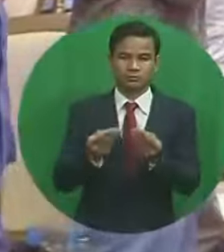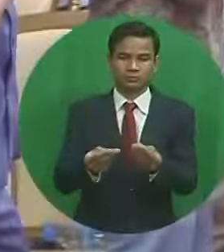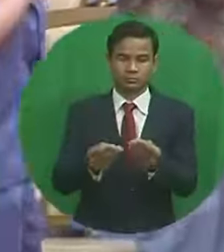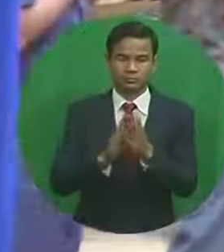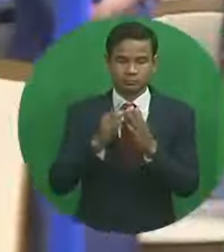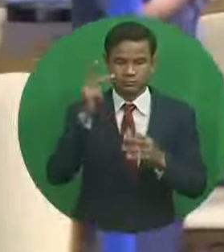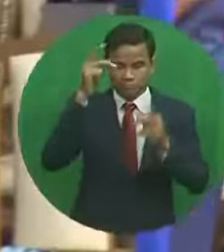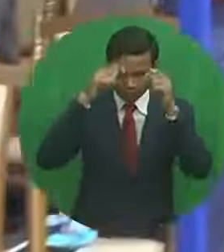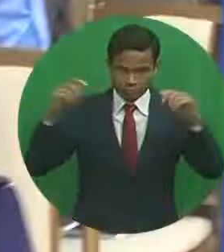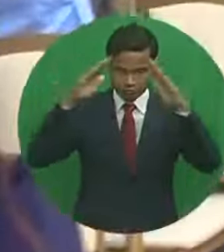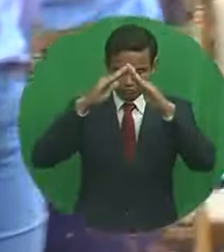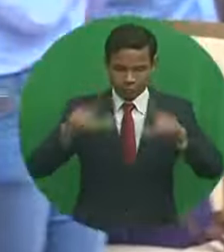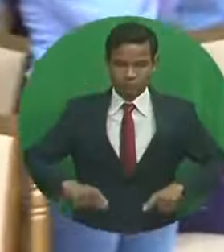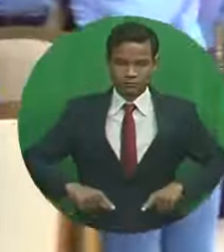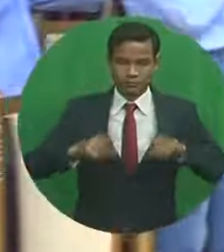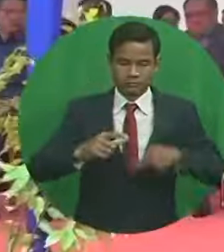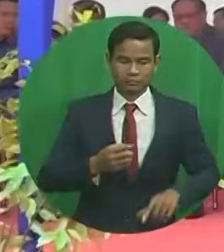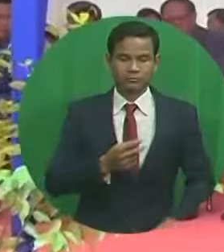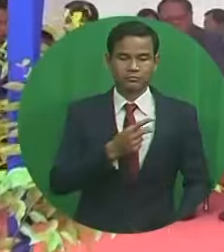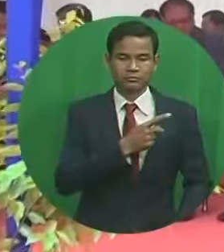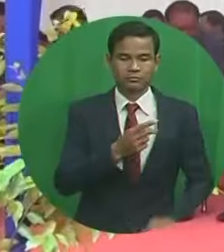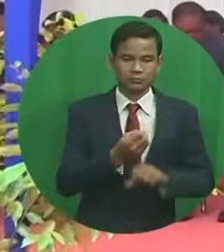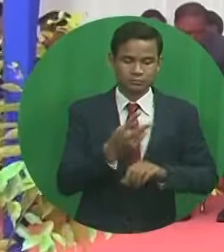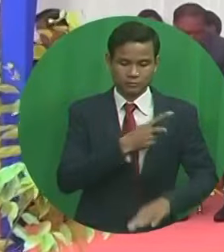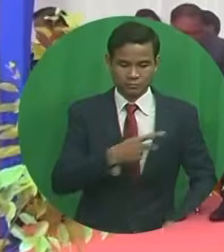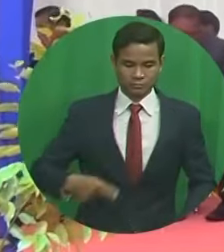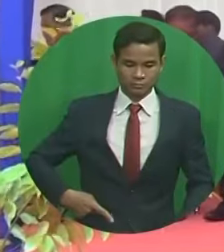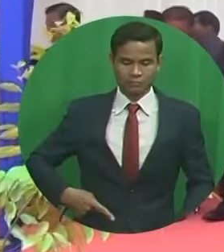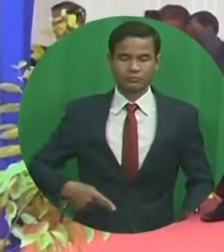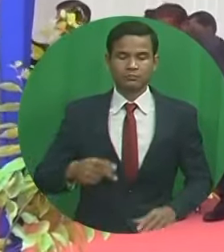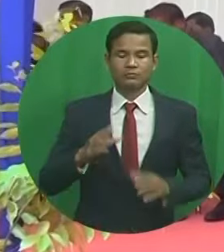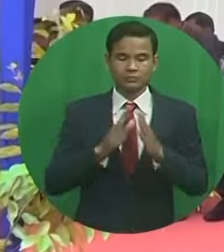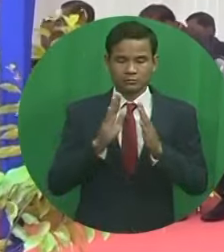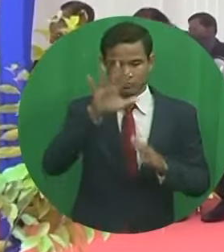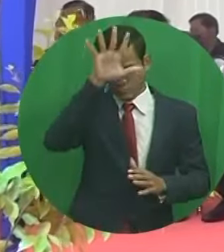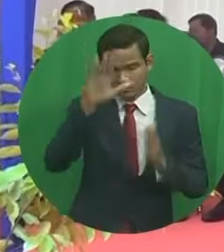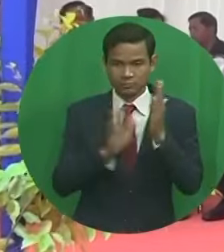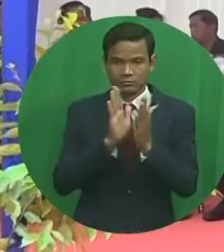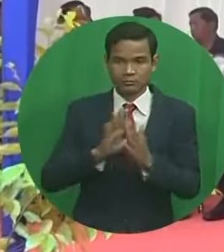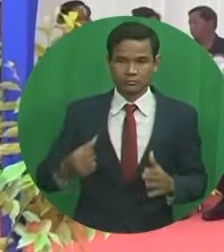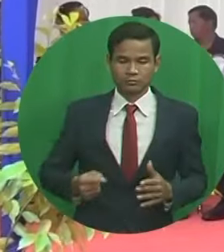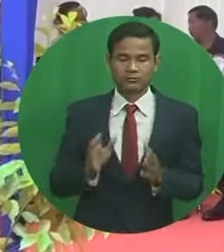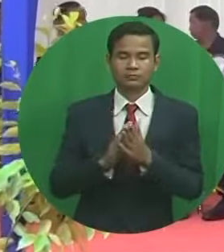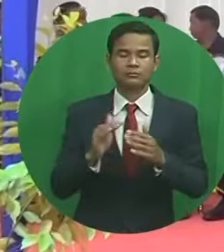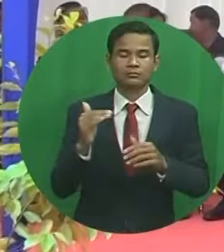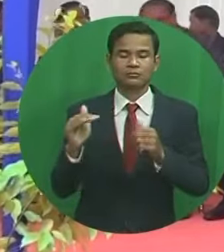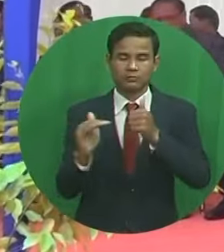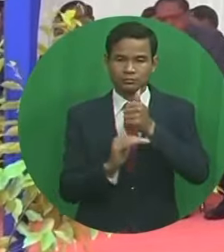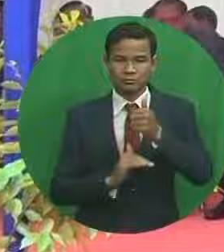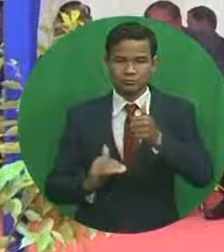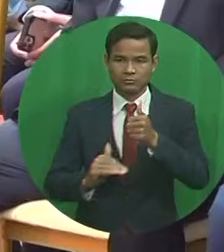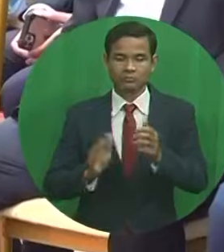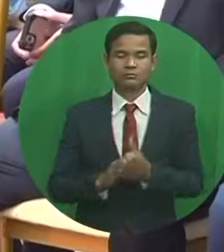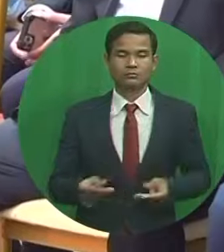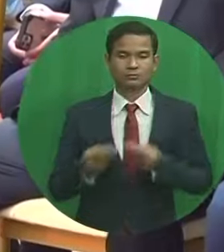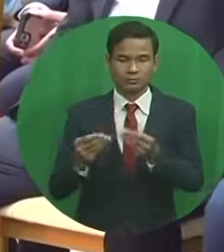ណាជាអម្ចាស់ជីវិតត្បូងព្រះមហាក្សត្រនៃព្រះរាជាណាចក្រកម្ពុជា នៅឧទ្យានសួនសត្វព្រៃកាពីនិងសួន